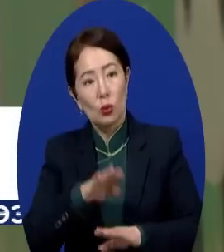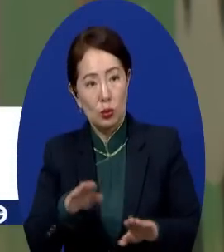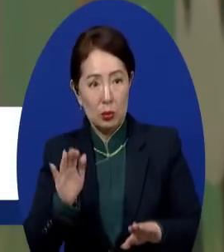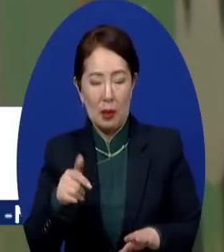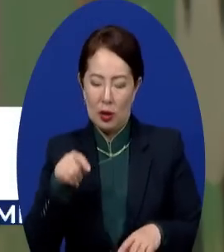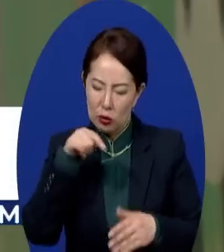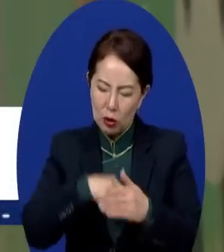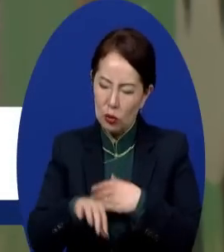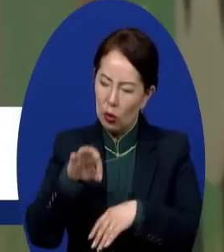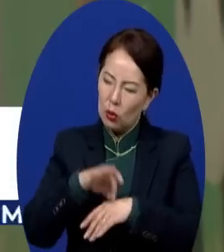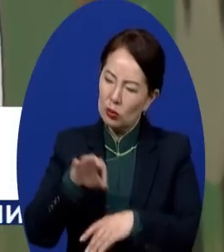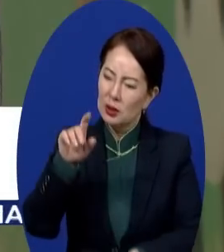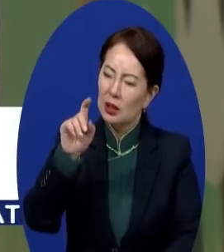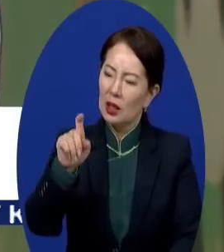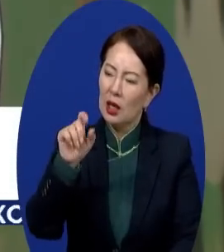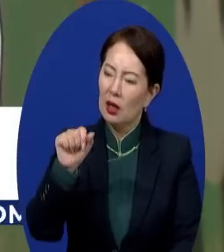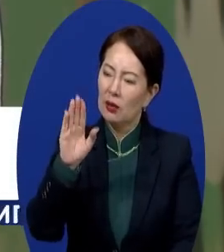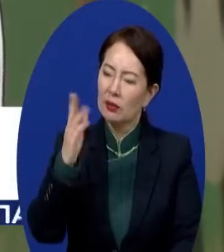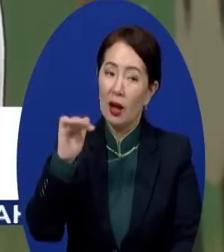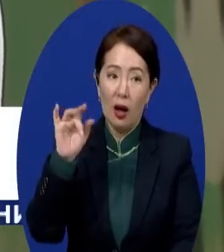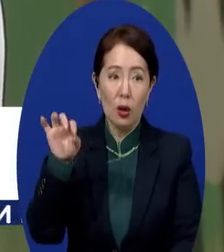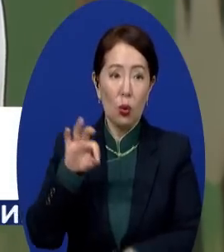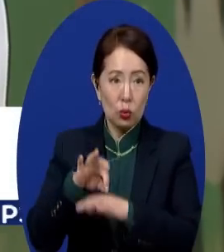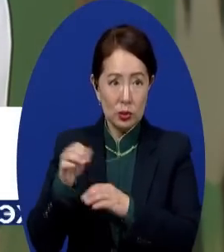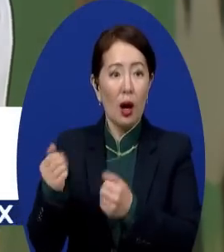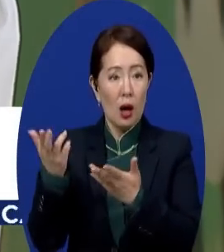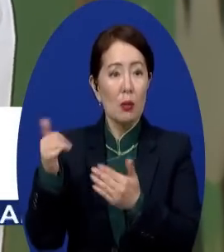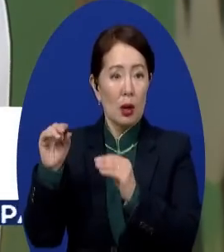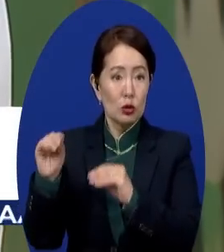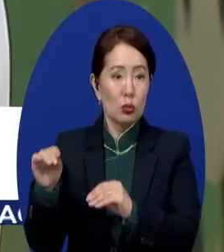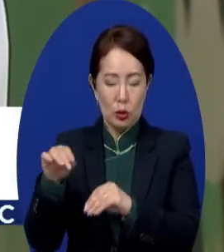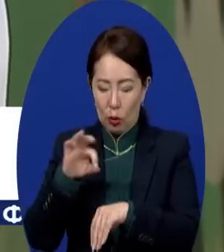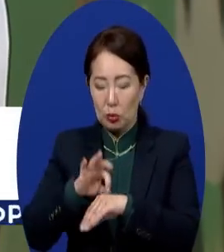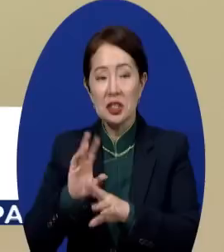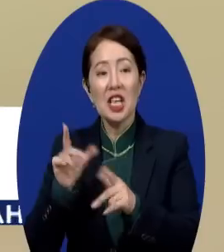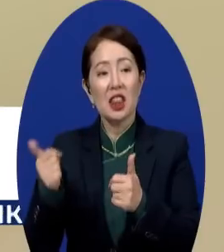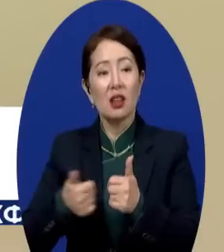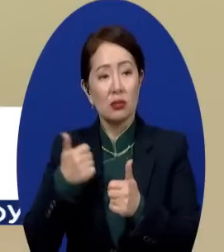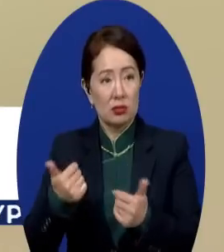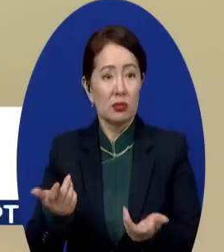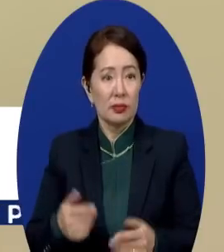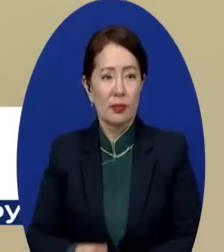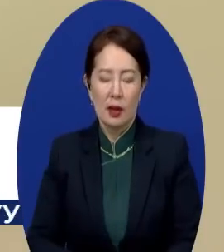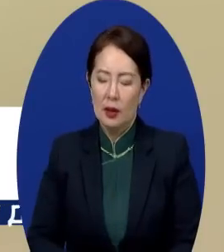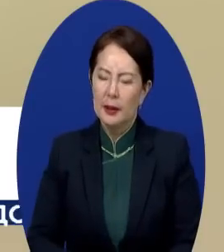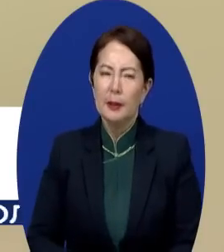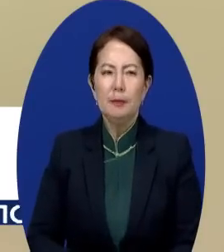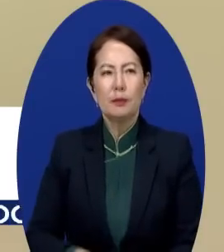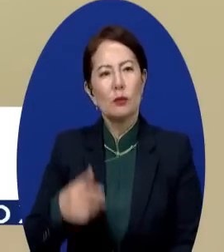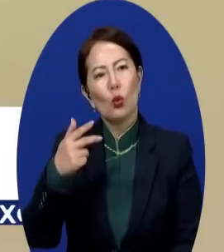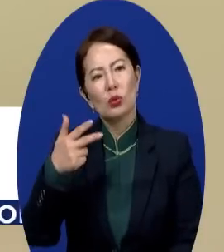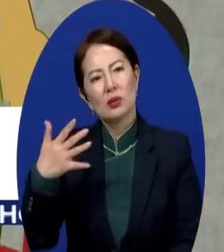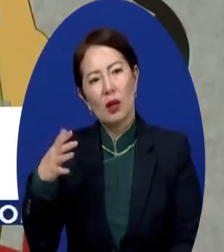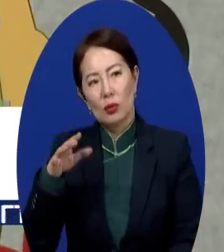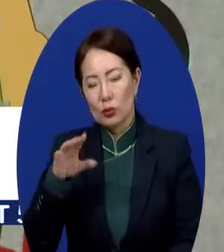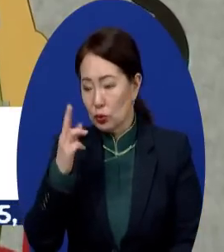нь хавдар гэж өвчин бол хүндэж тохиолдож болно. Энэ өвчин бол эдгдэг өвчин. 35 үндэсний хорт хавдартай хүүхд